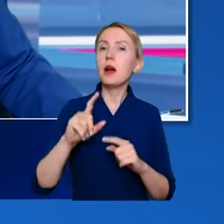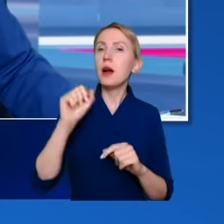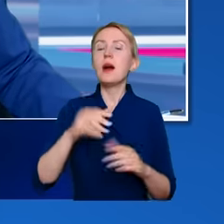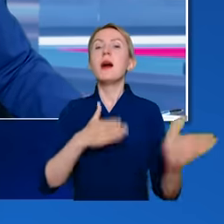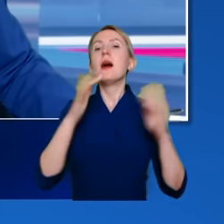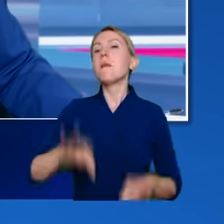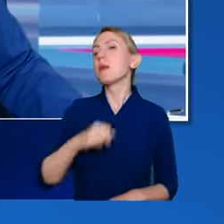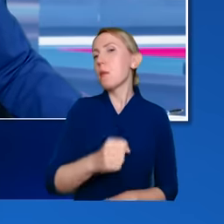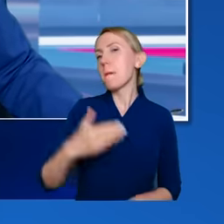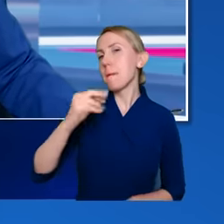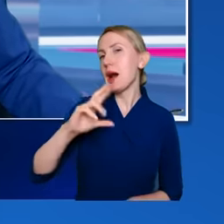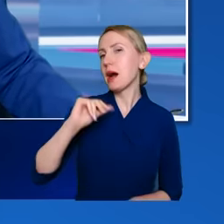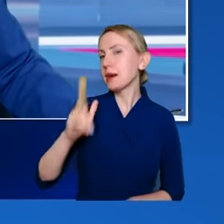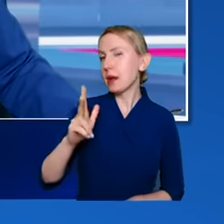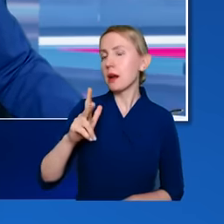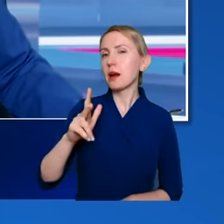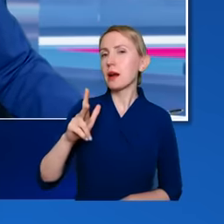poseł Marek,